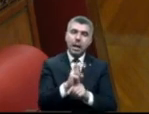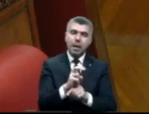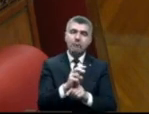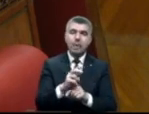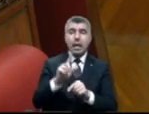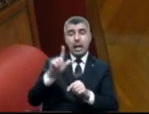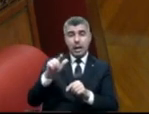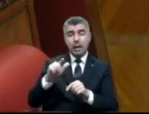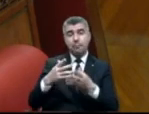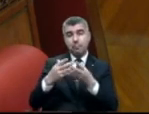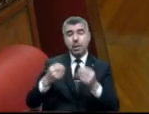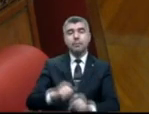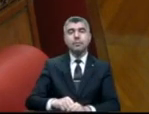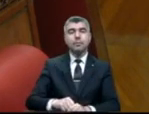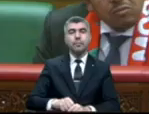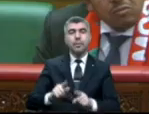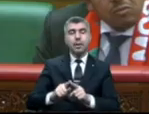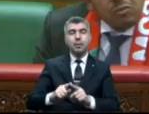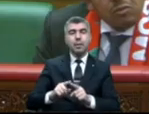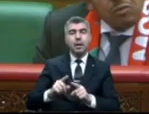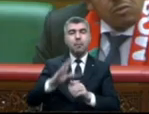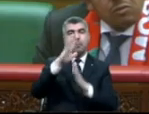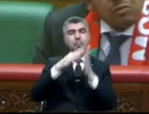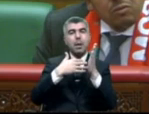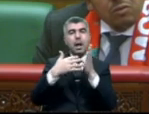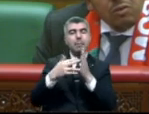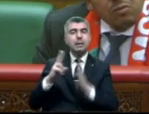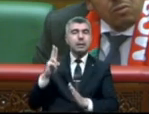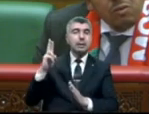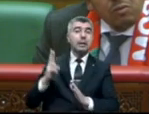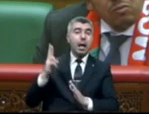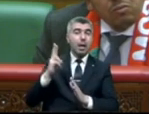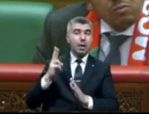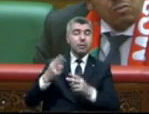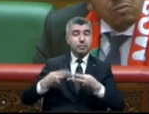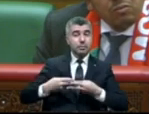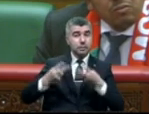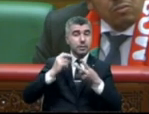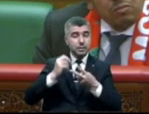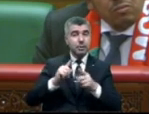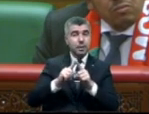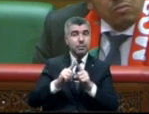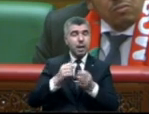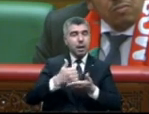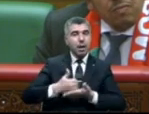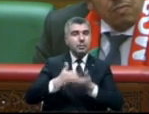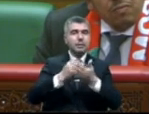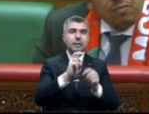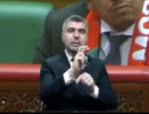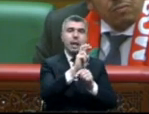من الآليات التمويلية، نذكر منه برنامج انطلاق الذي يهدف إلى إعطاء دفعة قوية للتمويل